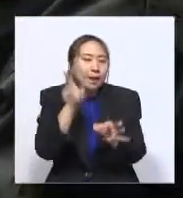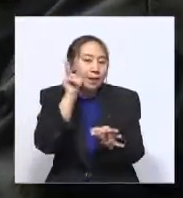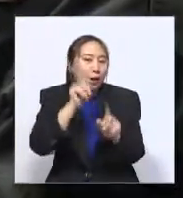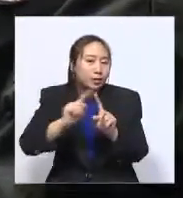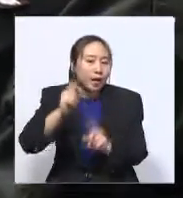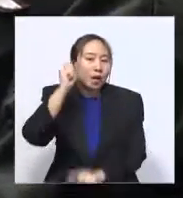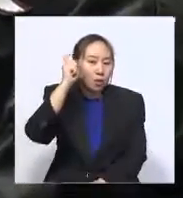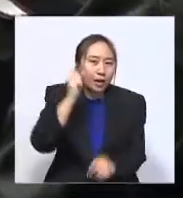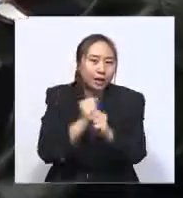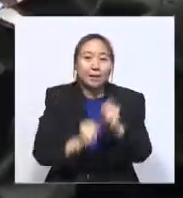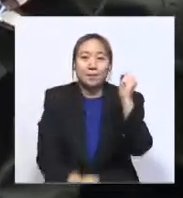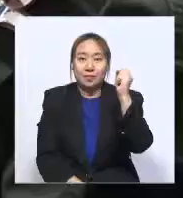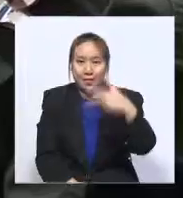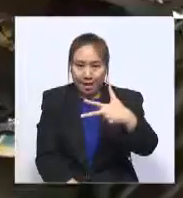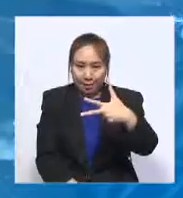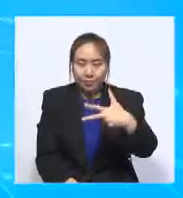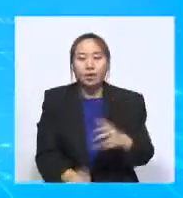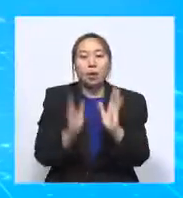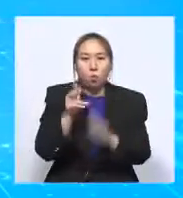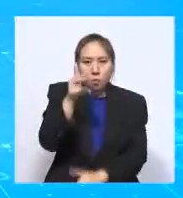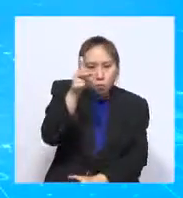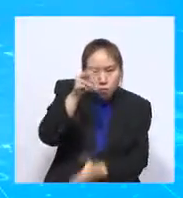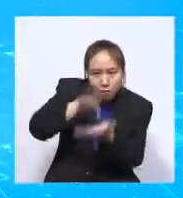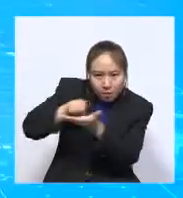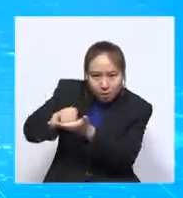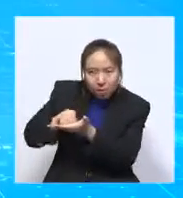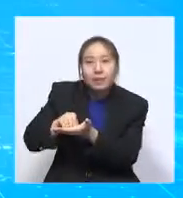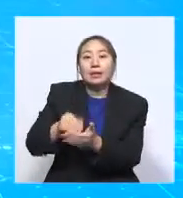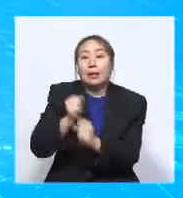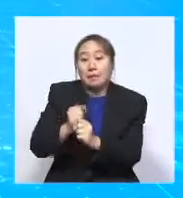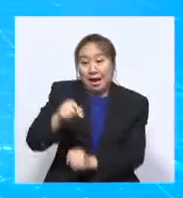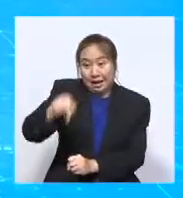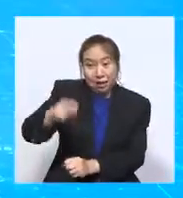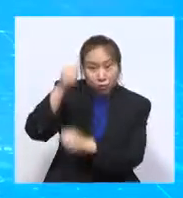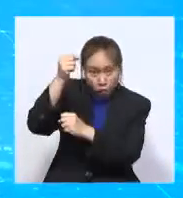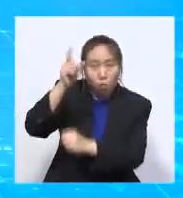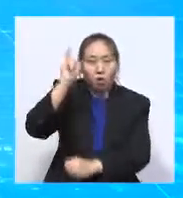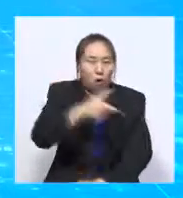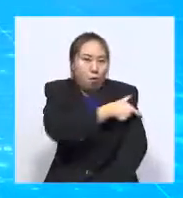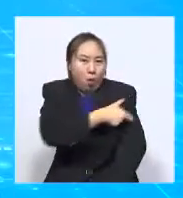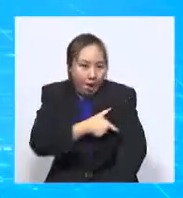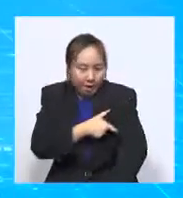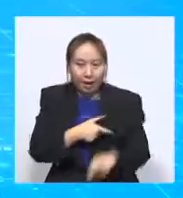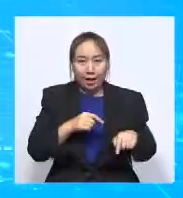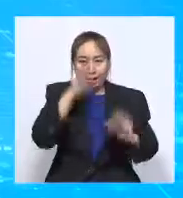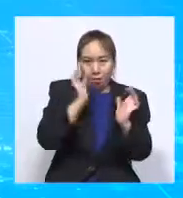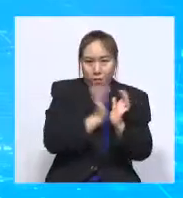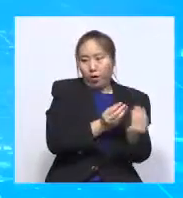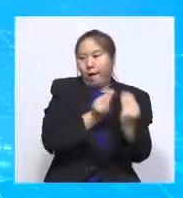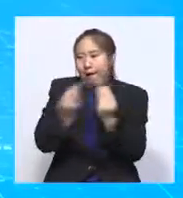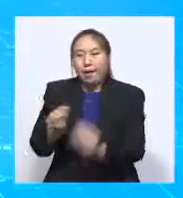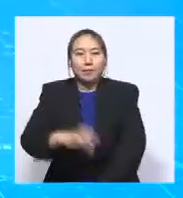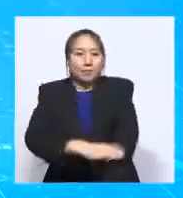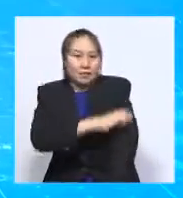ให้ปฏิบัติ3 อย่างสื่อที่ปฏิบัติหน้าที่ในพื้นที่ชุมนุมต้องสวมปลอกแขนที่ทางบชน.ออกให้เท่านั้นพร้อมบัตรประจำตัว